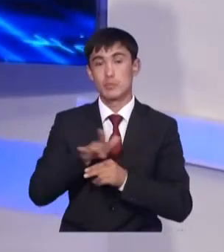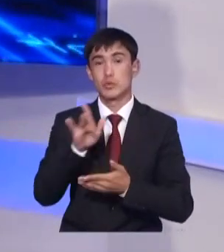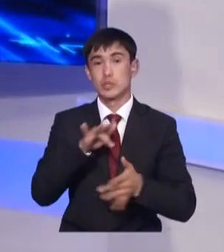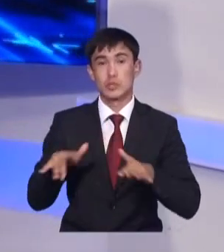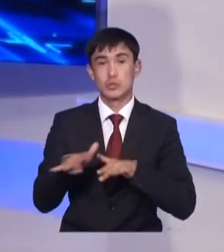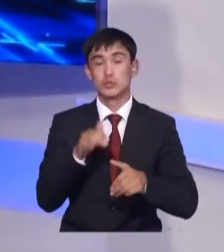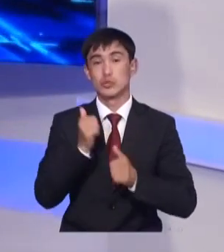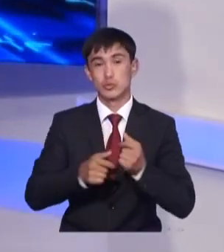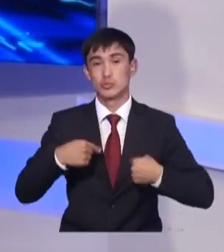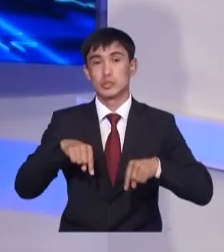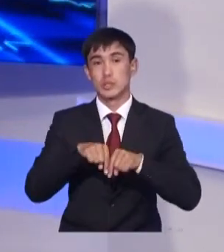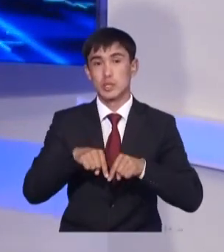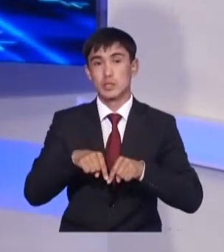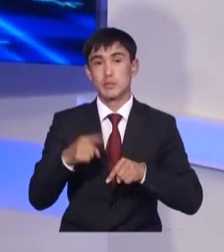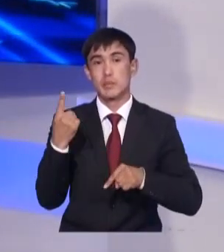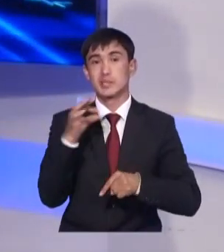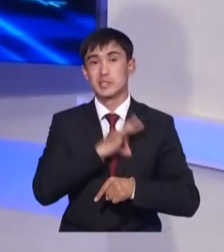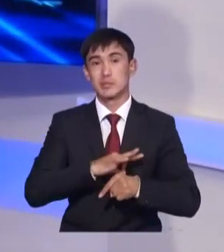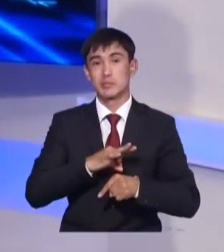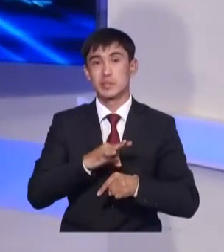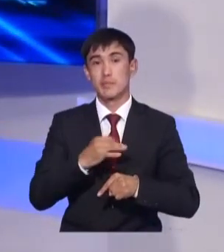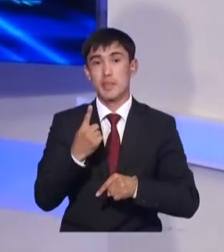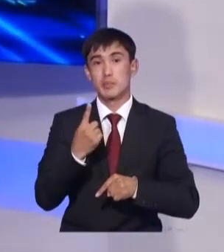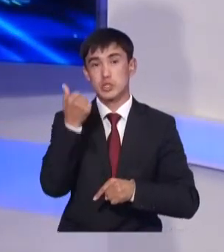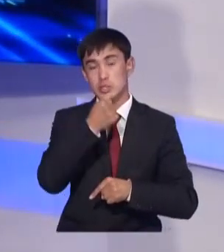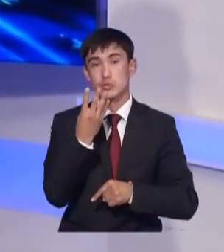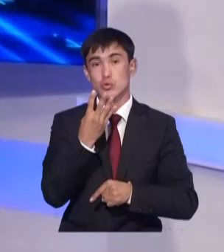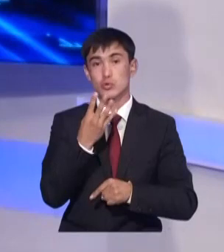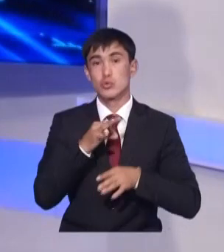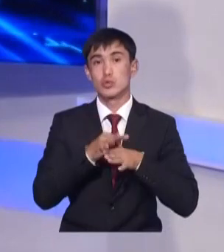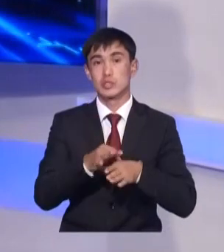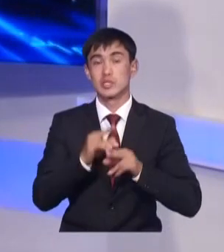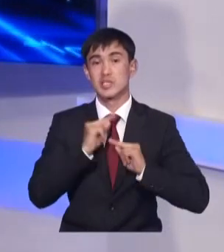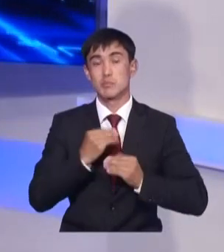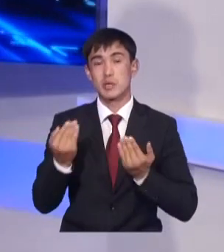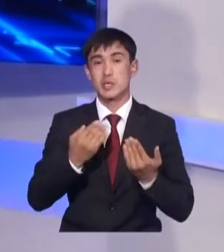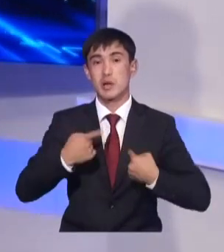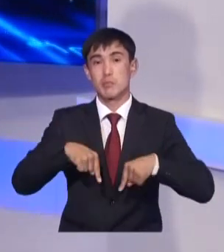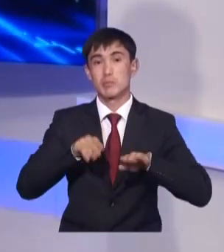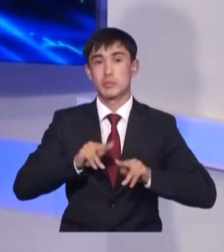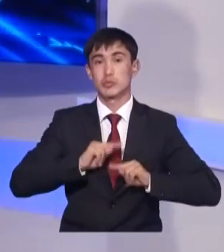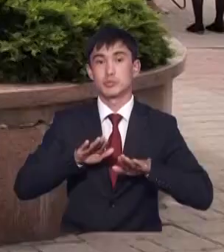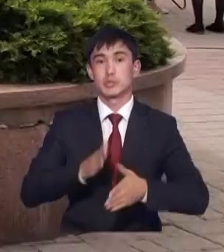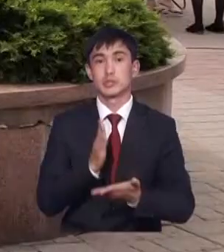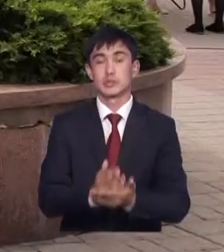қамту шаралары жүйелі ұйымдастырылады. Бір тиімді парасы жылына 4 мәрте өтетін еңбек жәрмеңкелері.